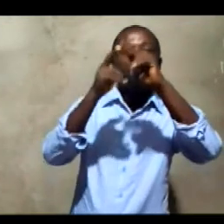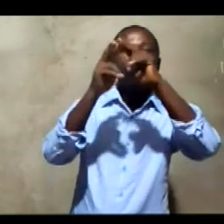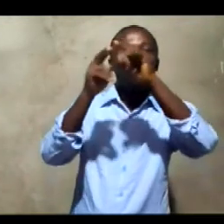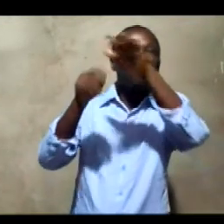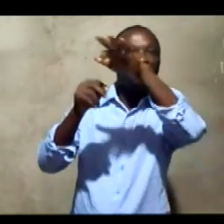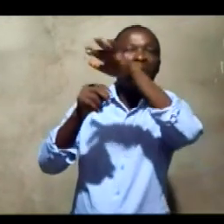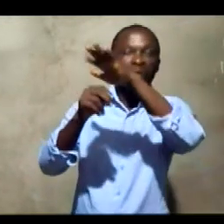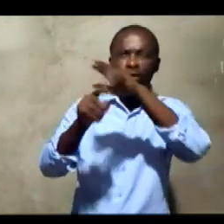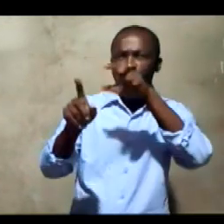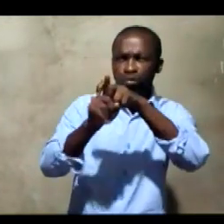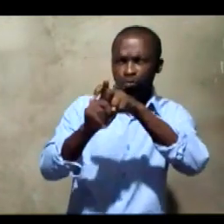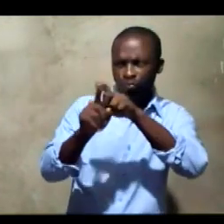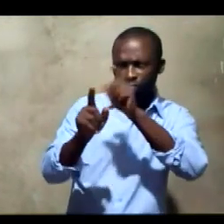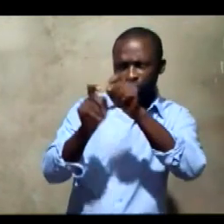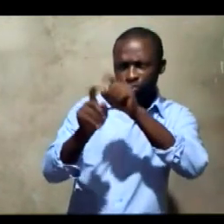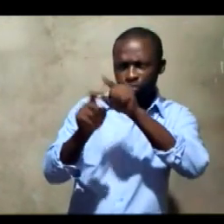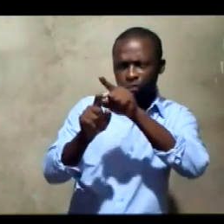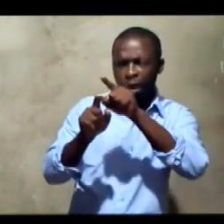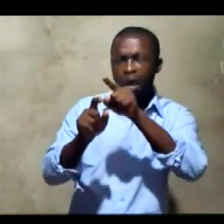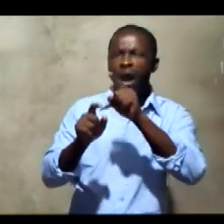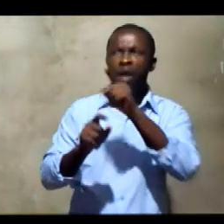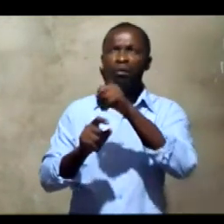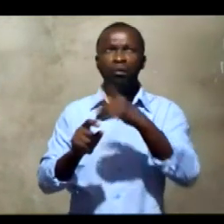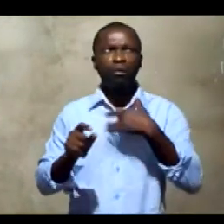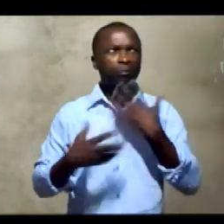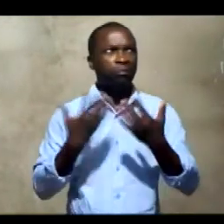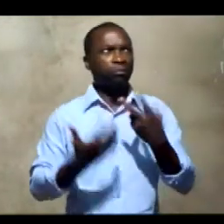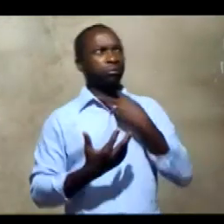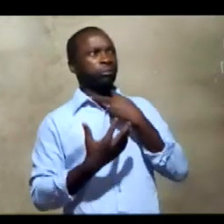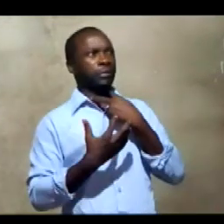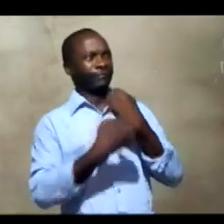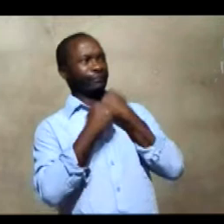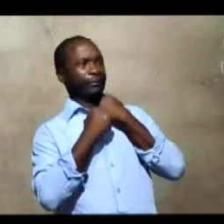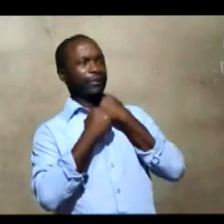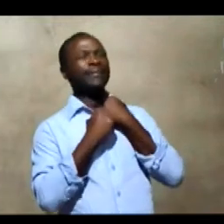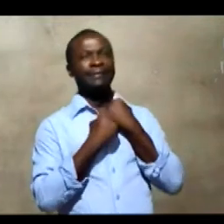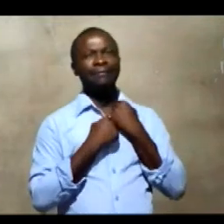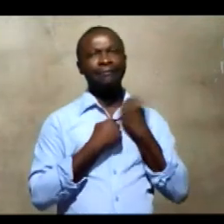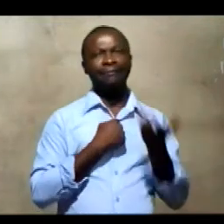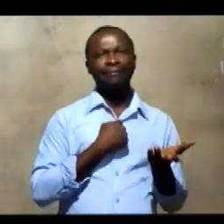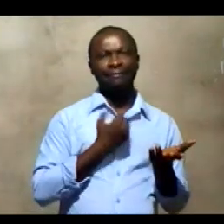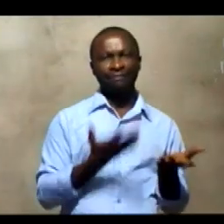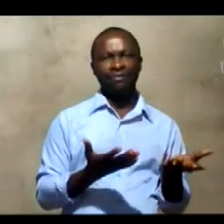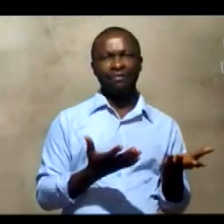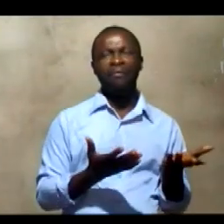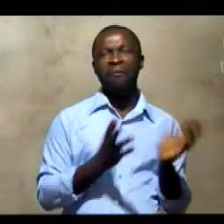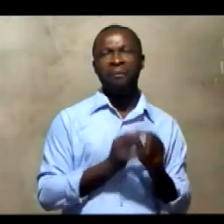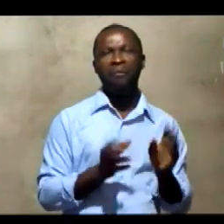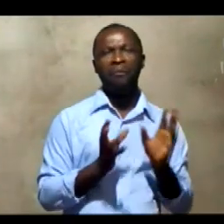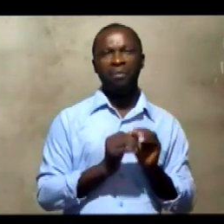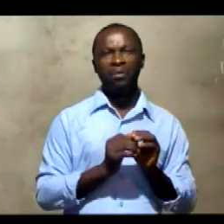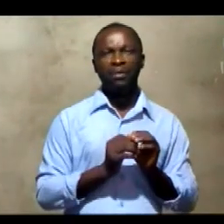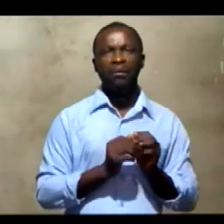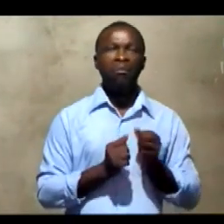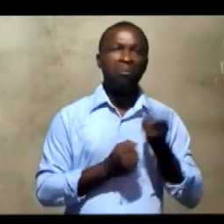de Vogbeti. 4 suspects derrière les barreaux et un certain Oyuno Wilfried, le proxénète de 32 ans qui encaissait 2000 francs